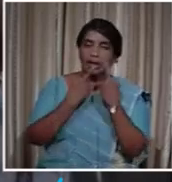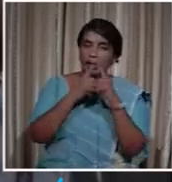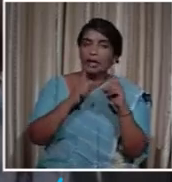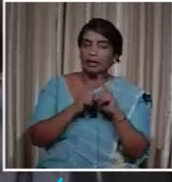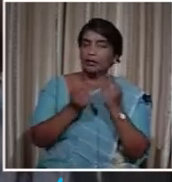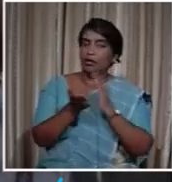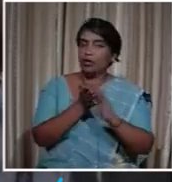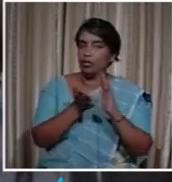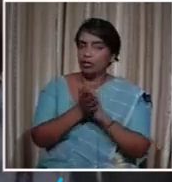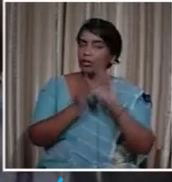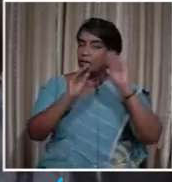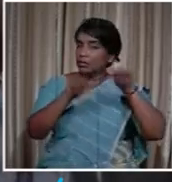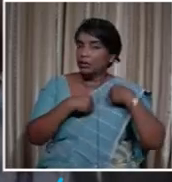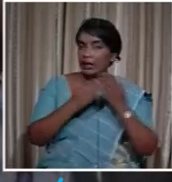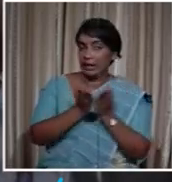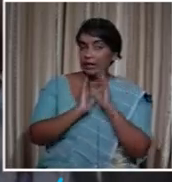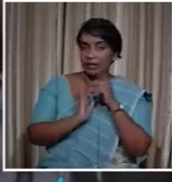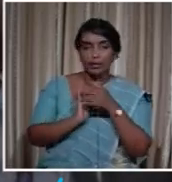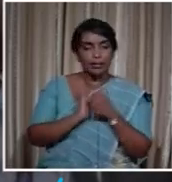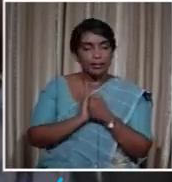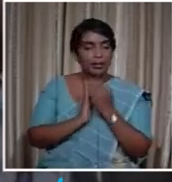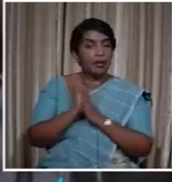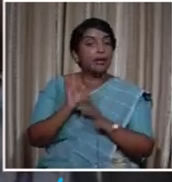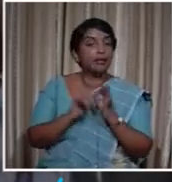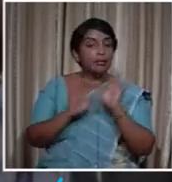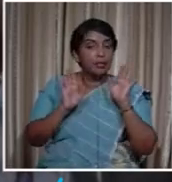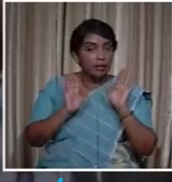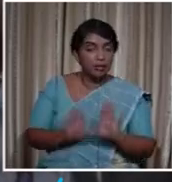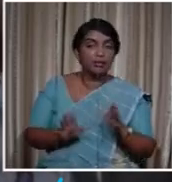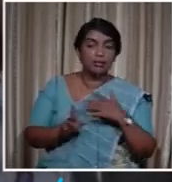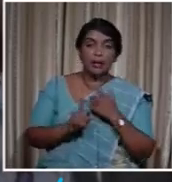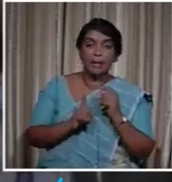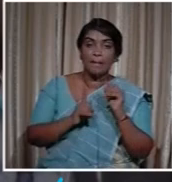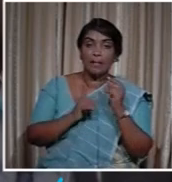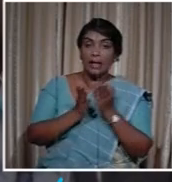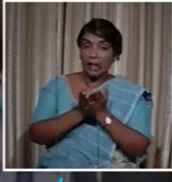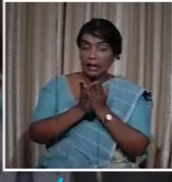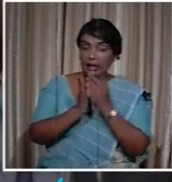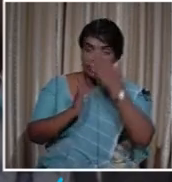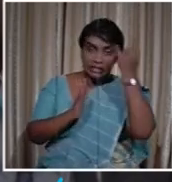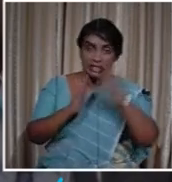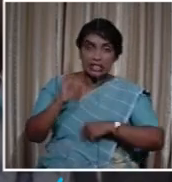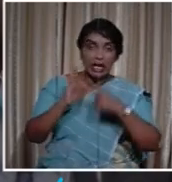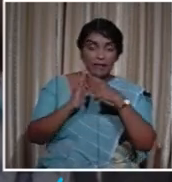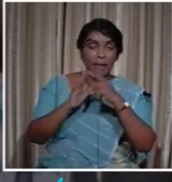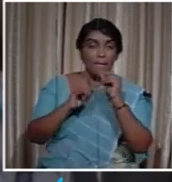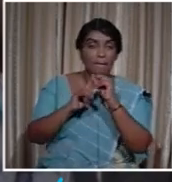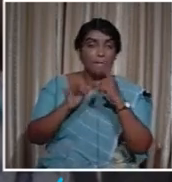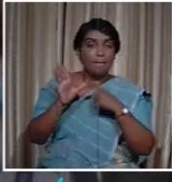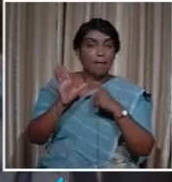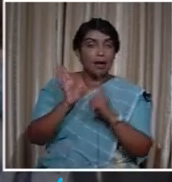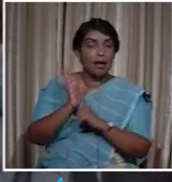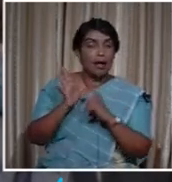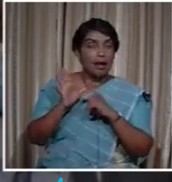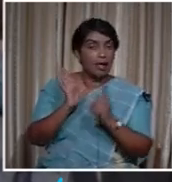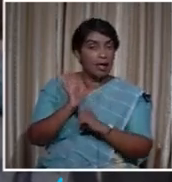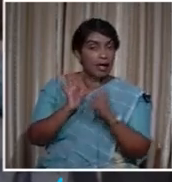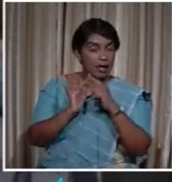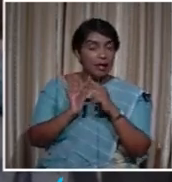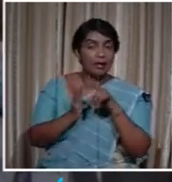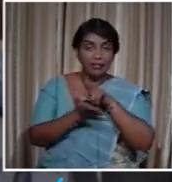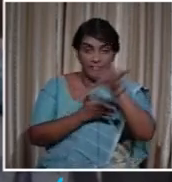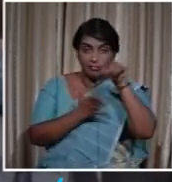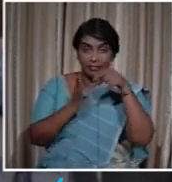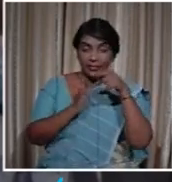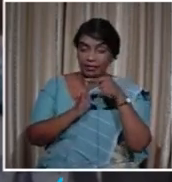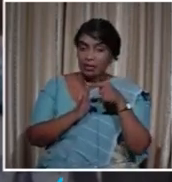கௌரவ உறுப்பினர் அவர்களே. ஆனால் பலாலி விமான நிலையத்தை 440 மில்லியன் ரூபாக்களில் இந்தியா அதனுடைய உட்கட்டுமான